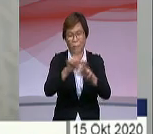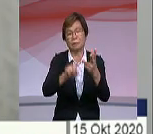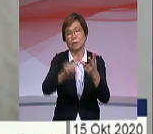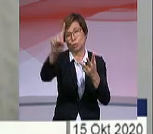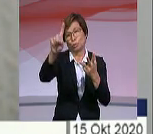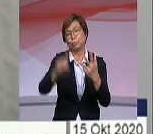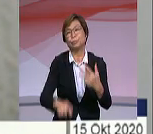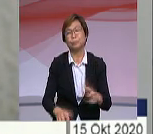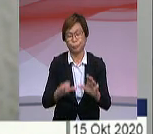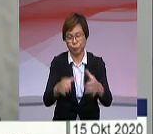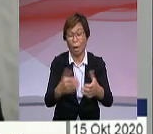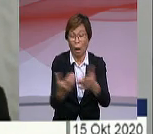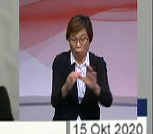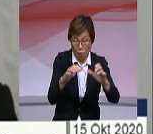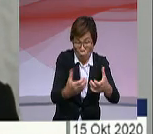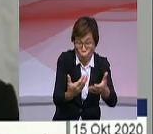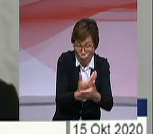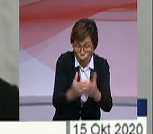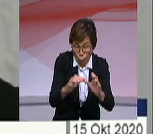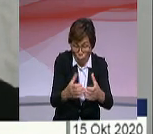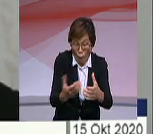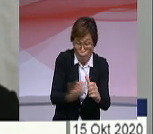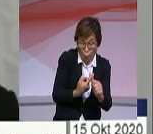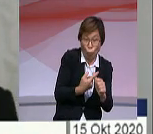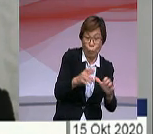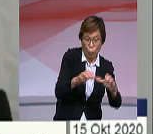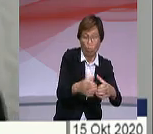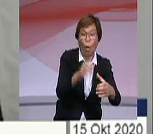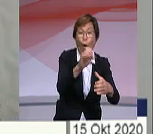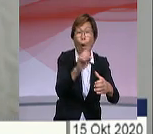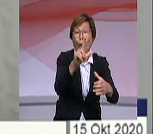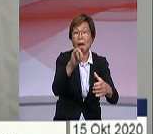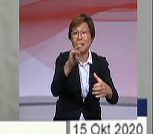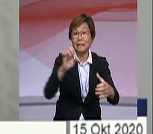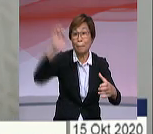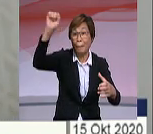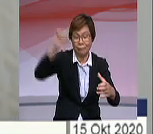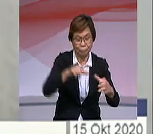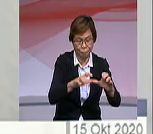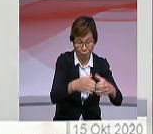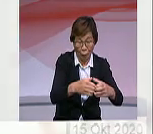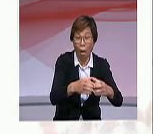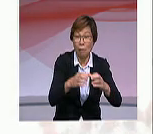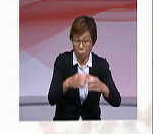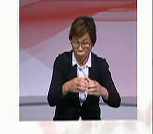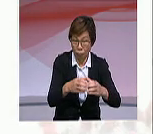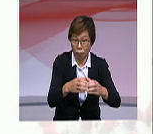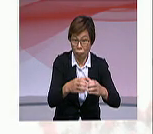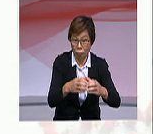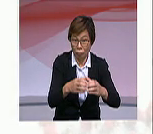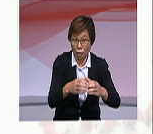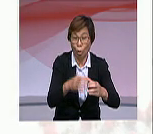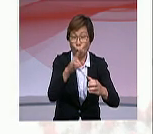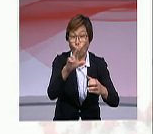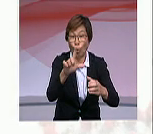kluster. Kluster baru yang pertama ialah kluster Olive Sabah. Kluster baru ini melibatkan daerah